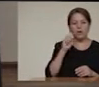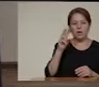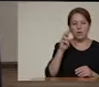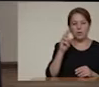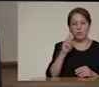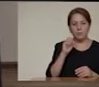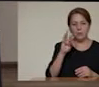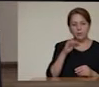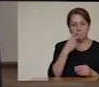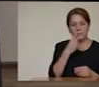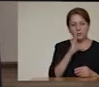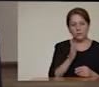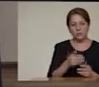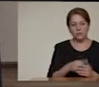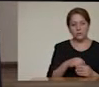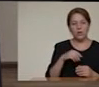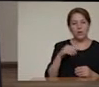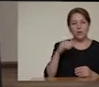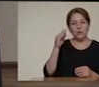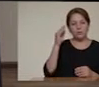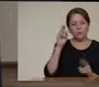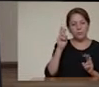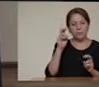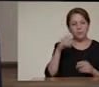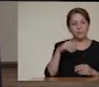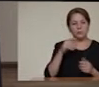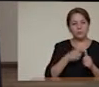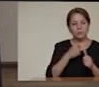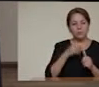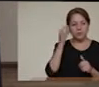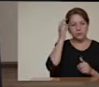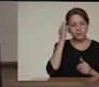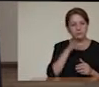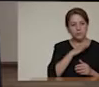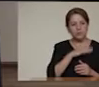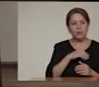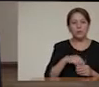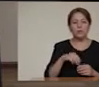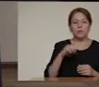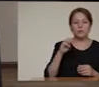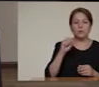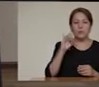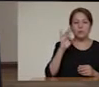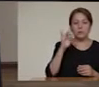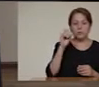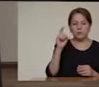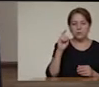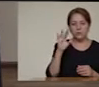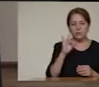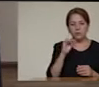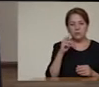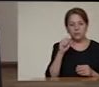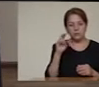beramiz. Mavzumuzni nomi yodingizda bo'lsa, kalendar tarixidan deb nomlab